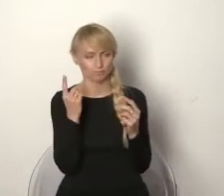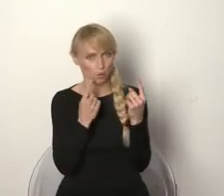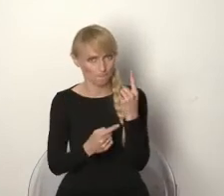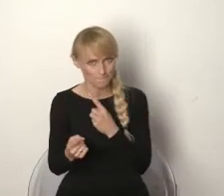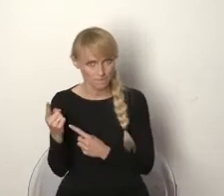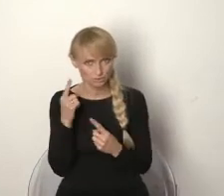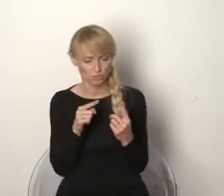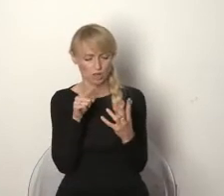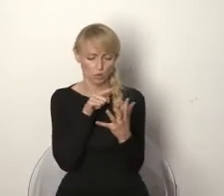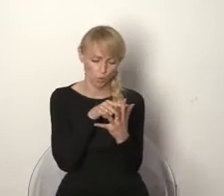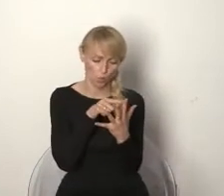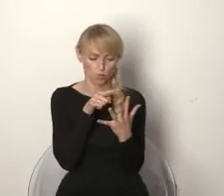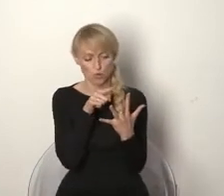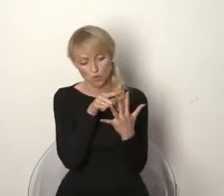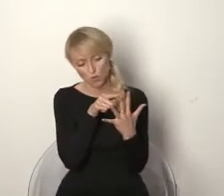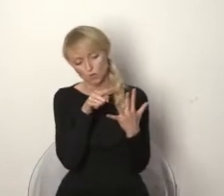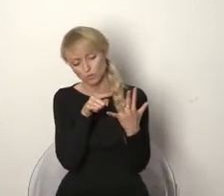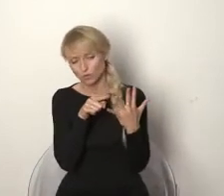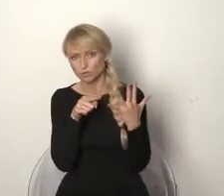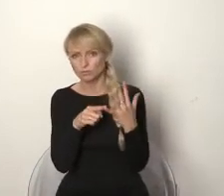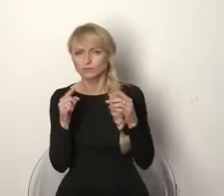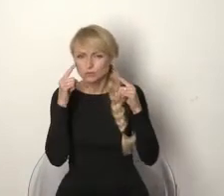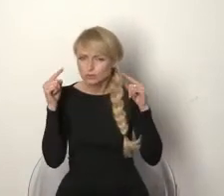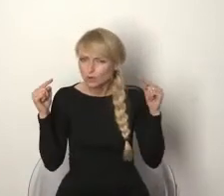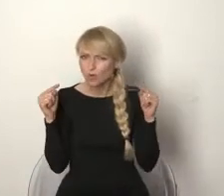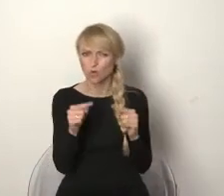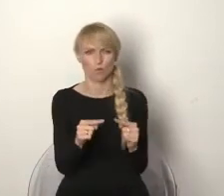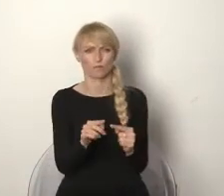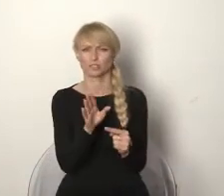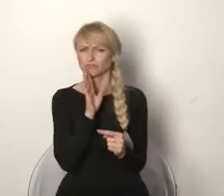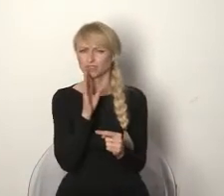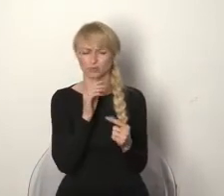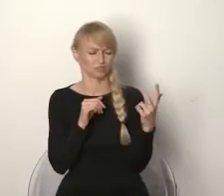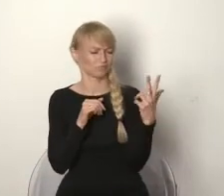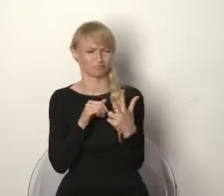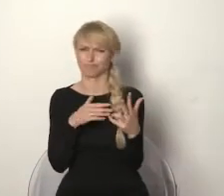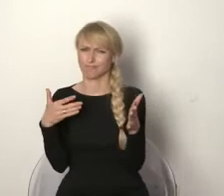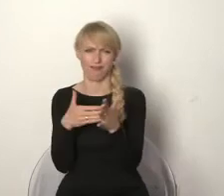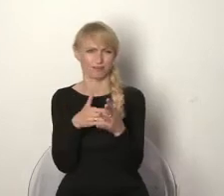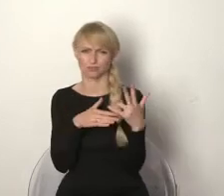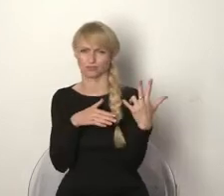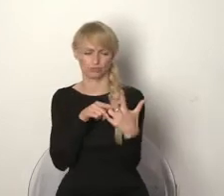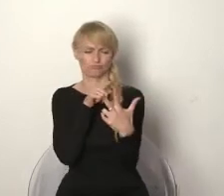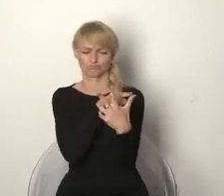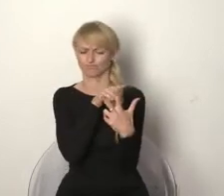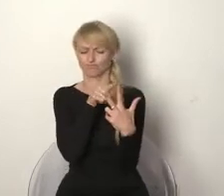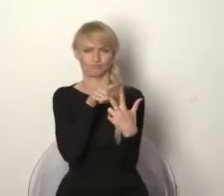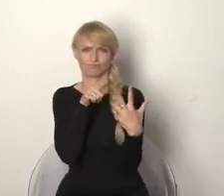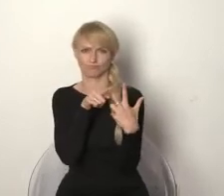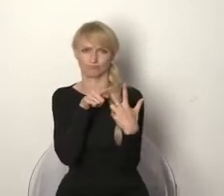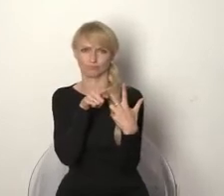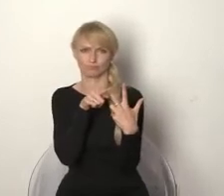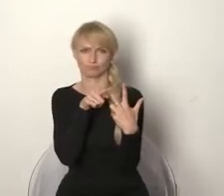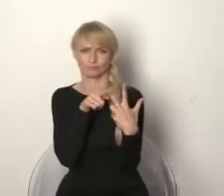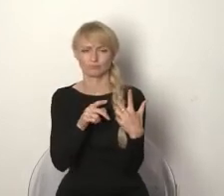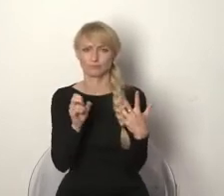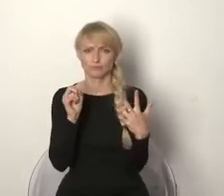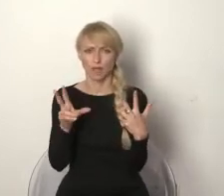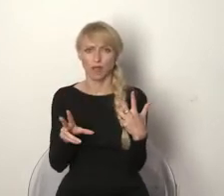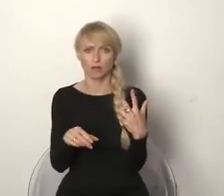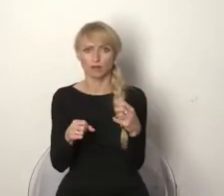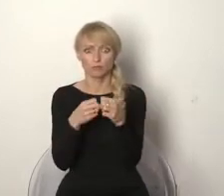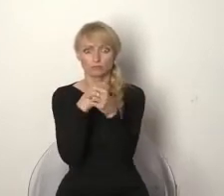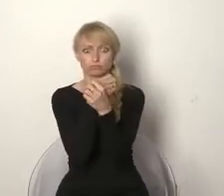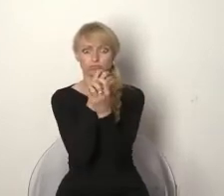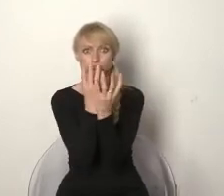i skoncentrowanie się na maksymalnie naprawdę dwóch, trzech kierunkach, bo całego wachlarza działań myślę, że żadna